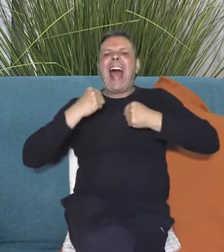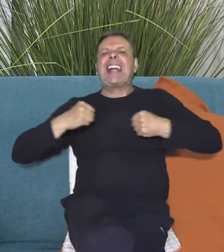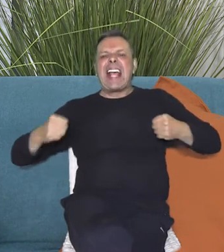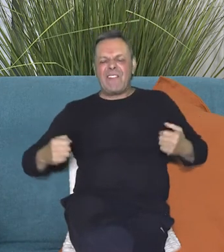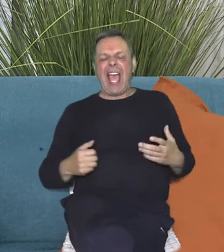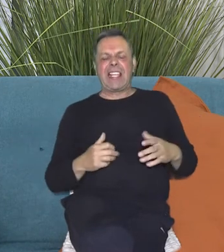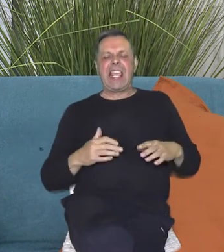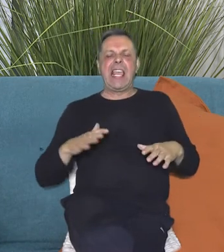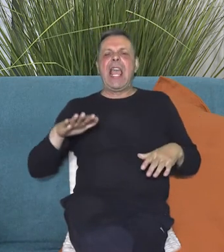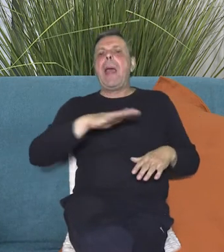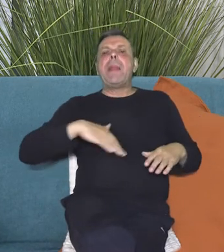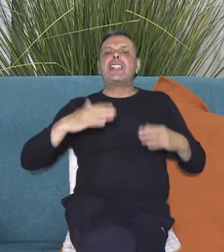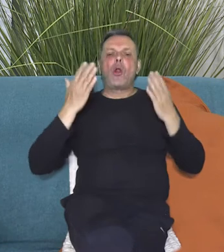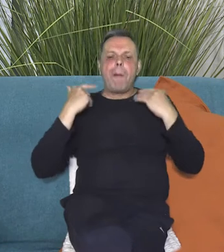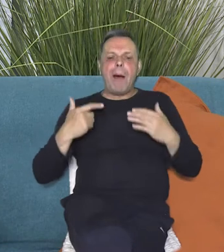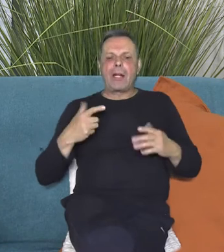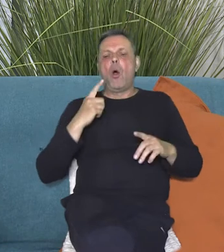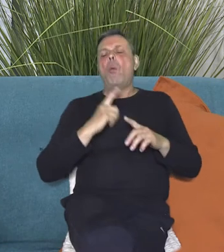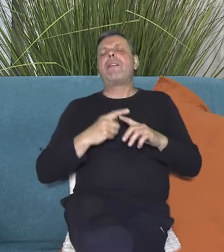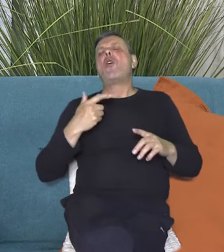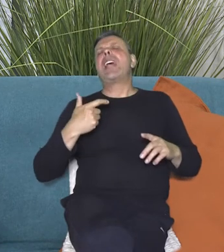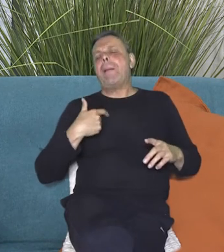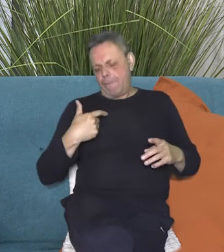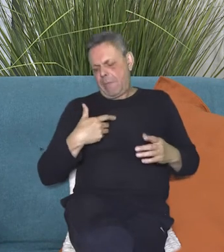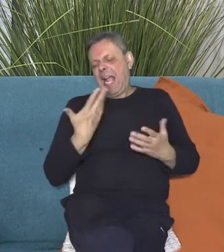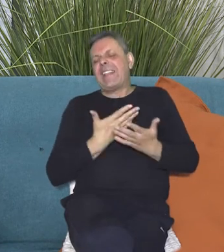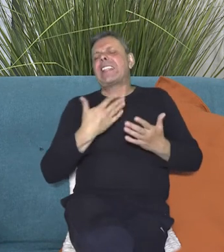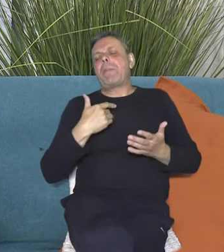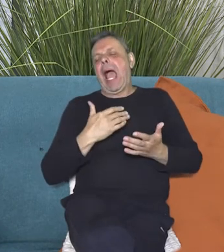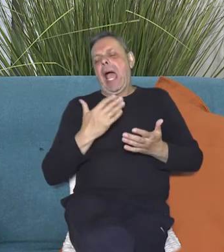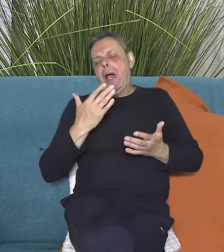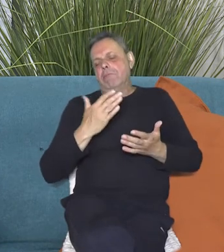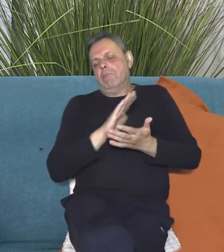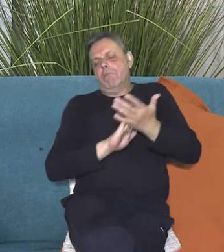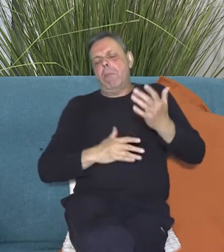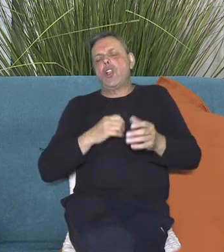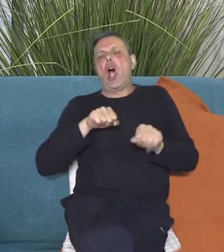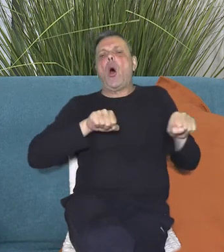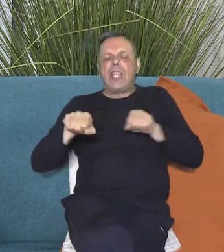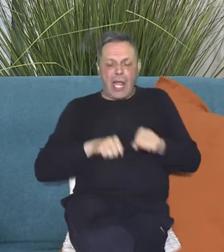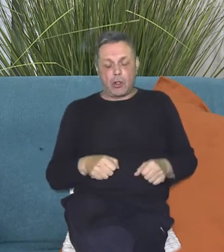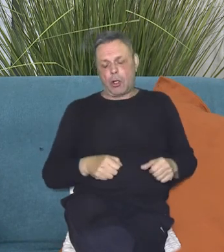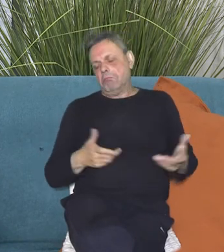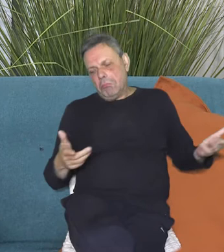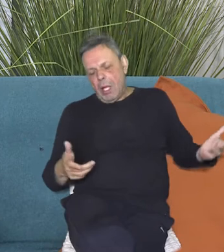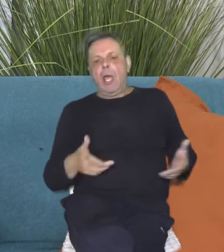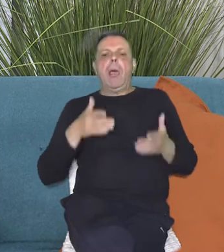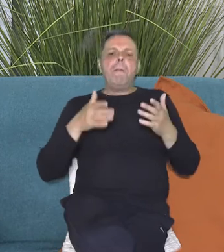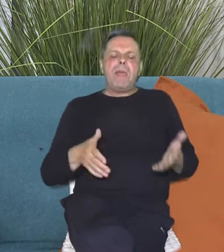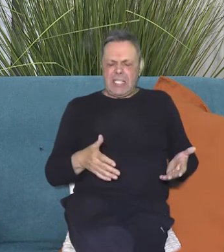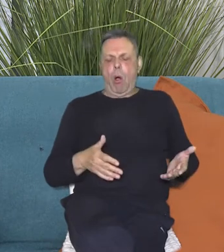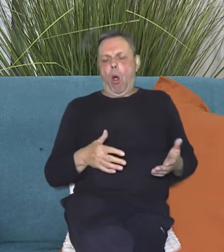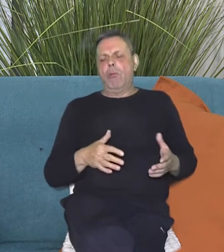i razvojem Nacionalnog parka Una, upravo sa mojim imenovanjem tada za direktora. Evo, napunili smo 10 godina od operativne